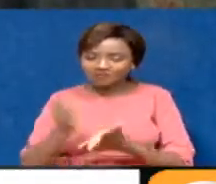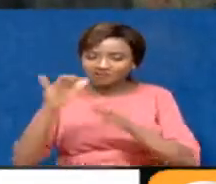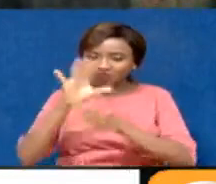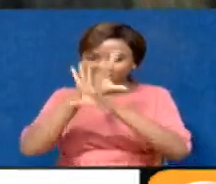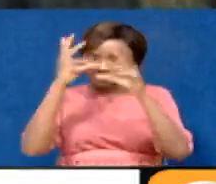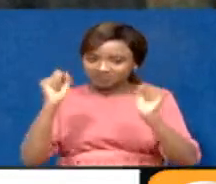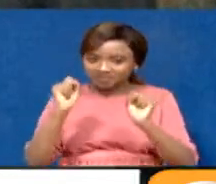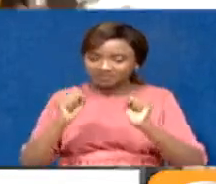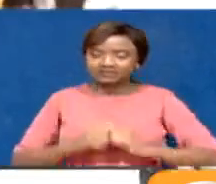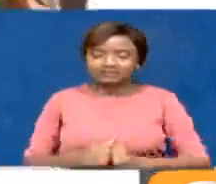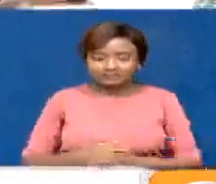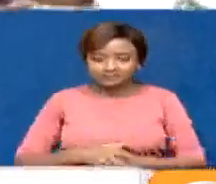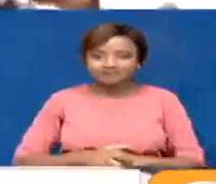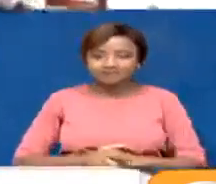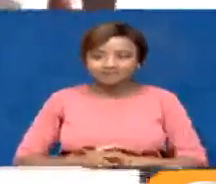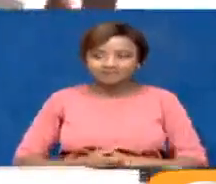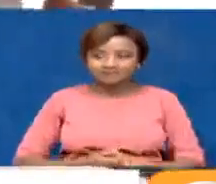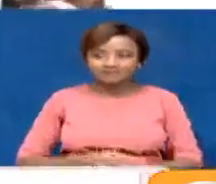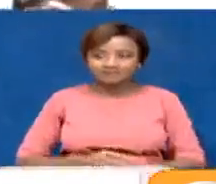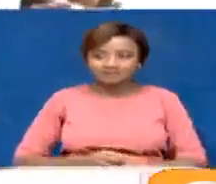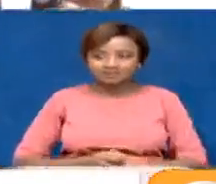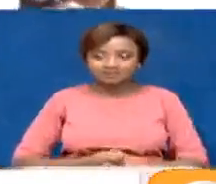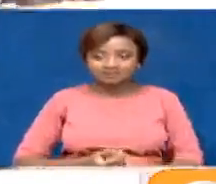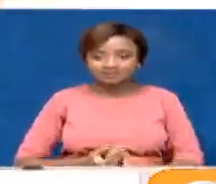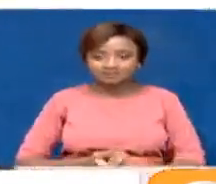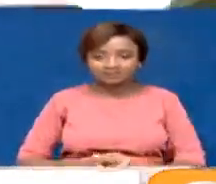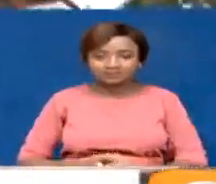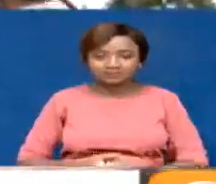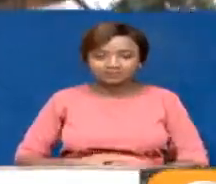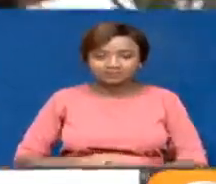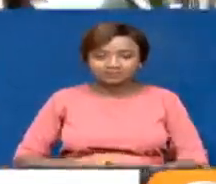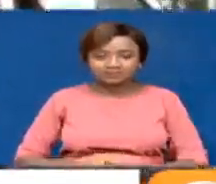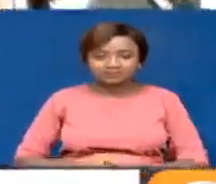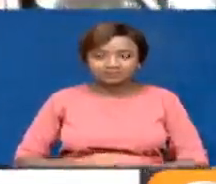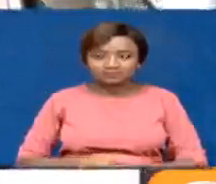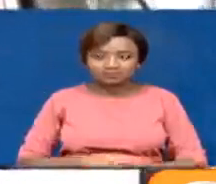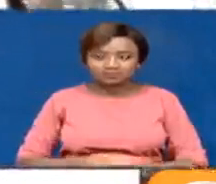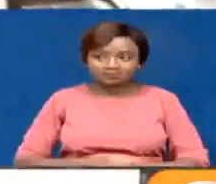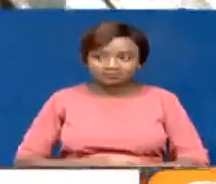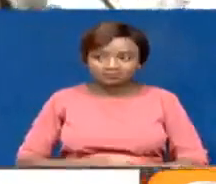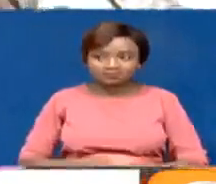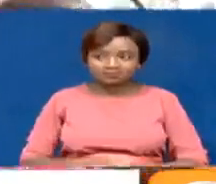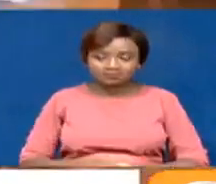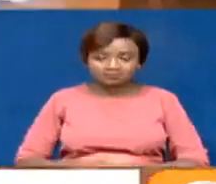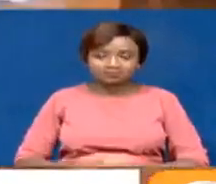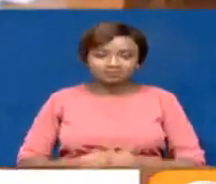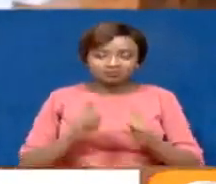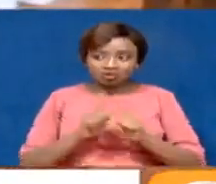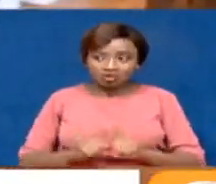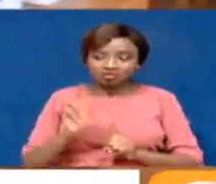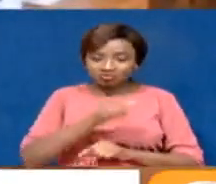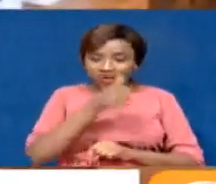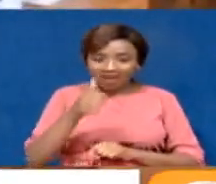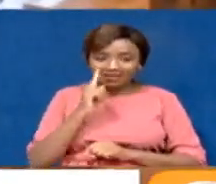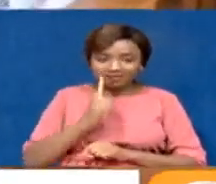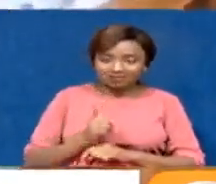kupeperusha bendera ya UDA kwenye chaguzi za Agosti 9. Tekla Tum alikuwa mwakilishi wa kike, pia akilambishwa